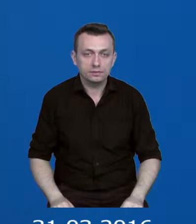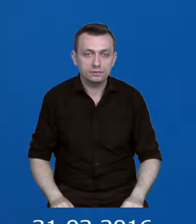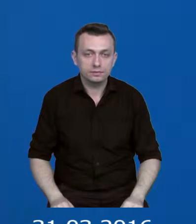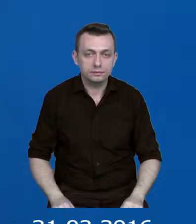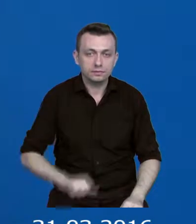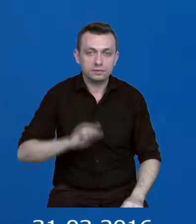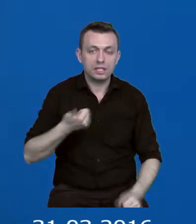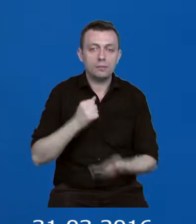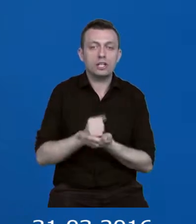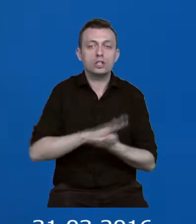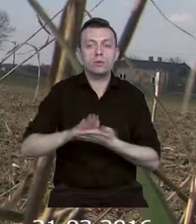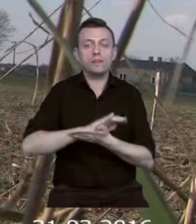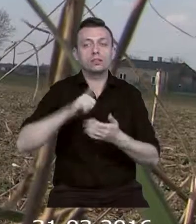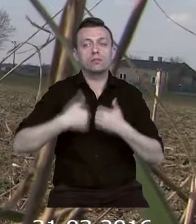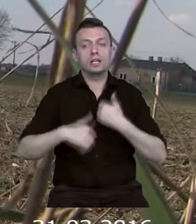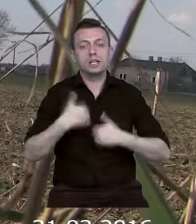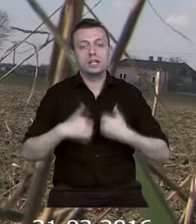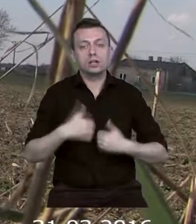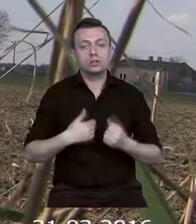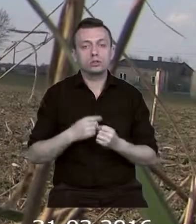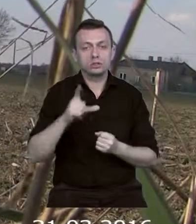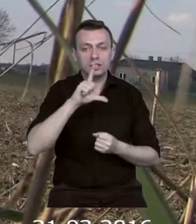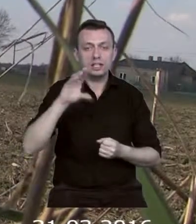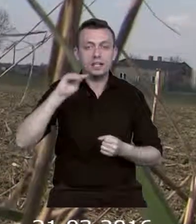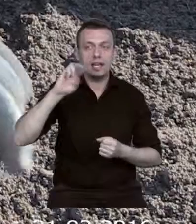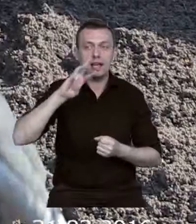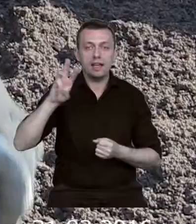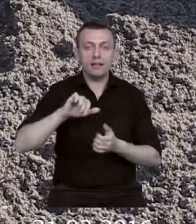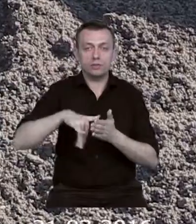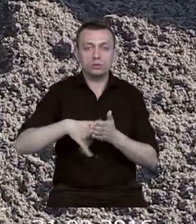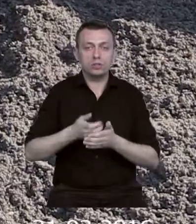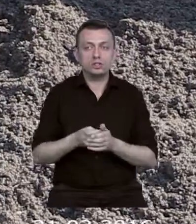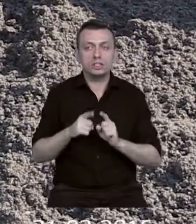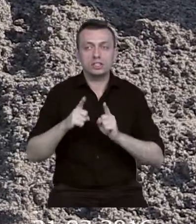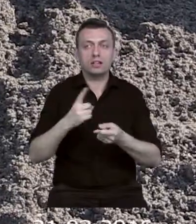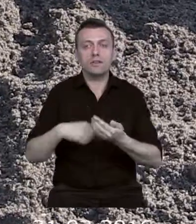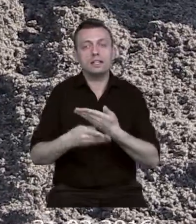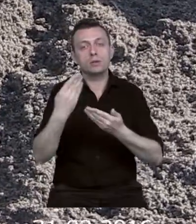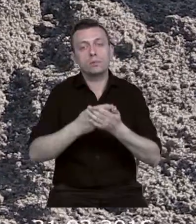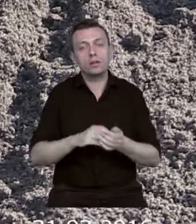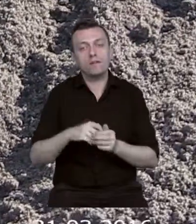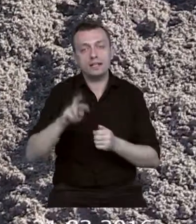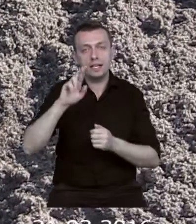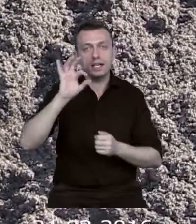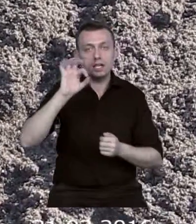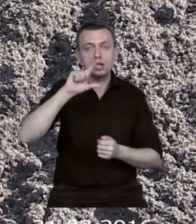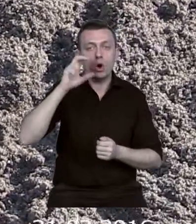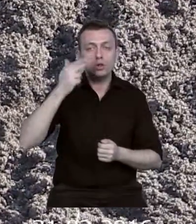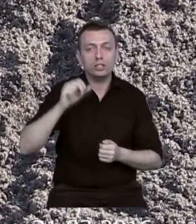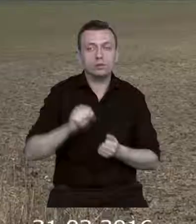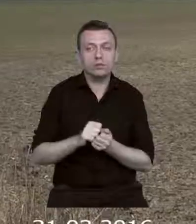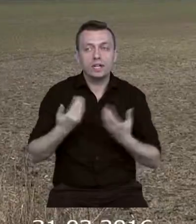Zgłoszenia do 15 maja. Pierwszy powiatowy konkurs Lew Kutnowski skierowany do rolników i firm z terenu